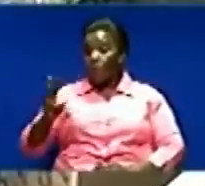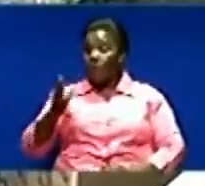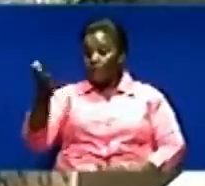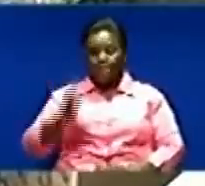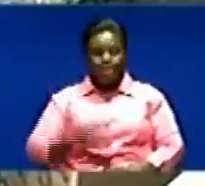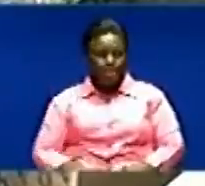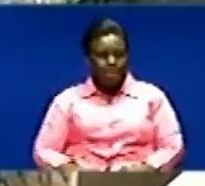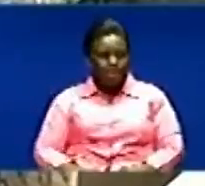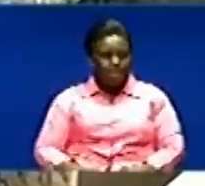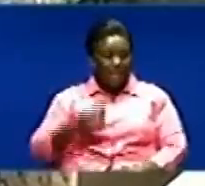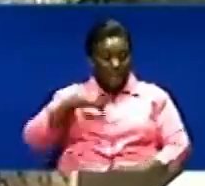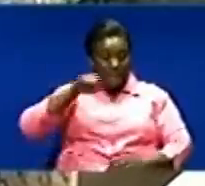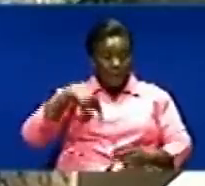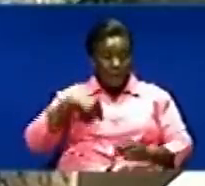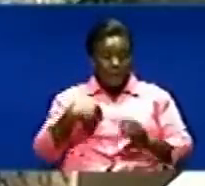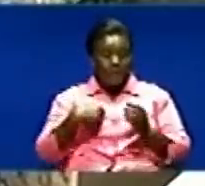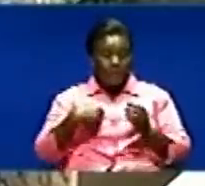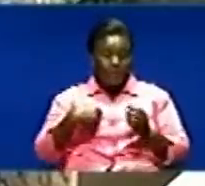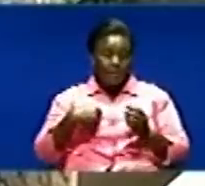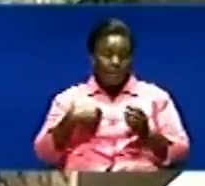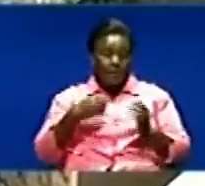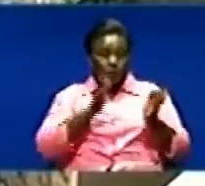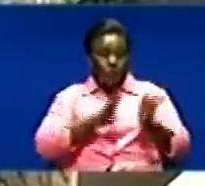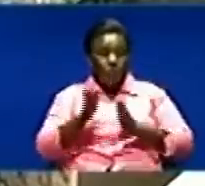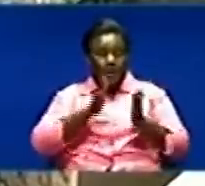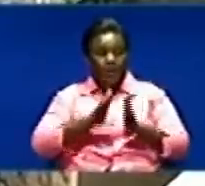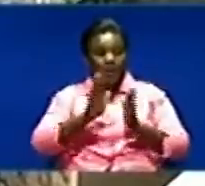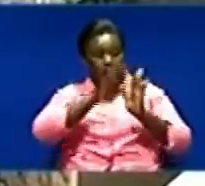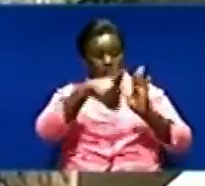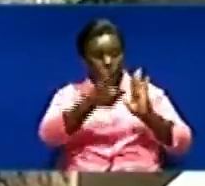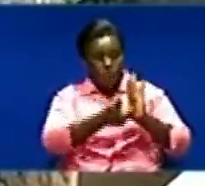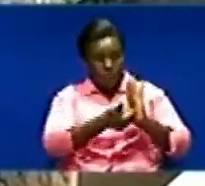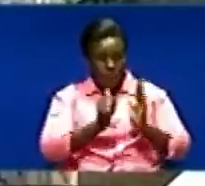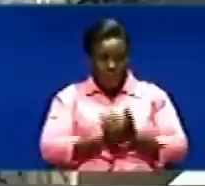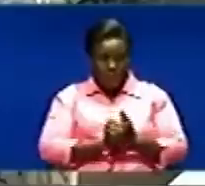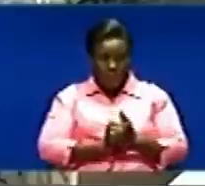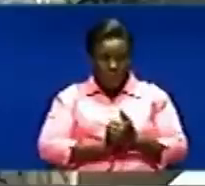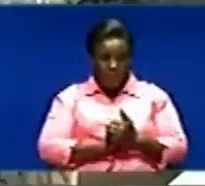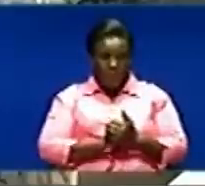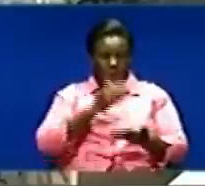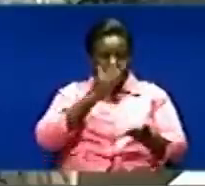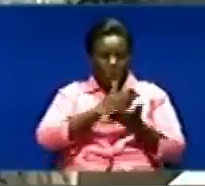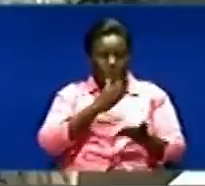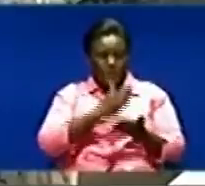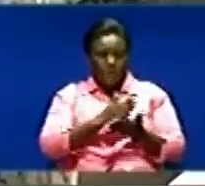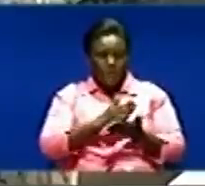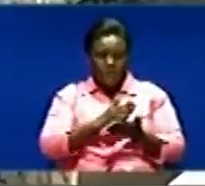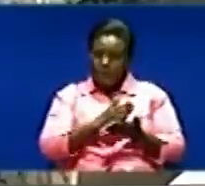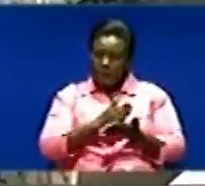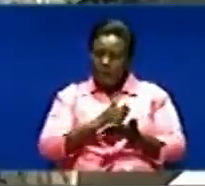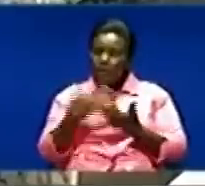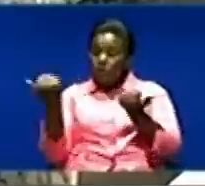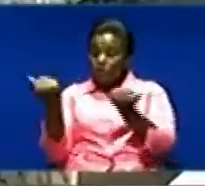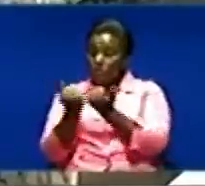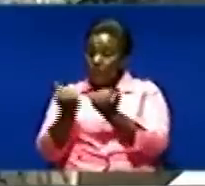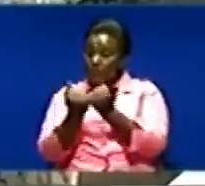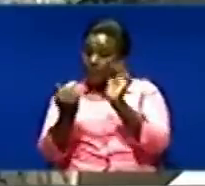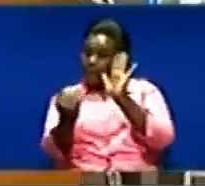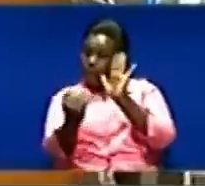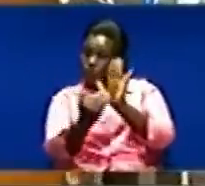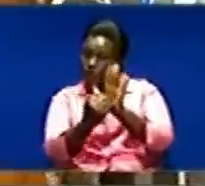kwenye program za kuandaa angalau labda zitengenezwe by law za kuwabana